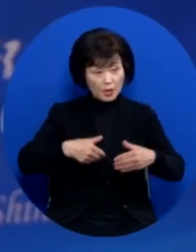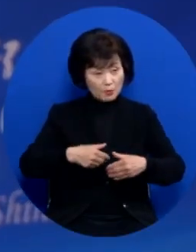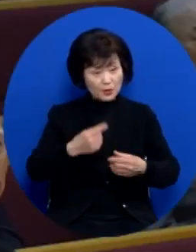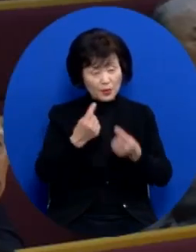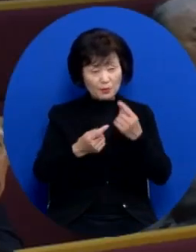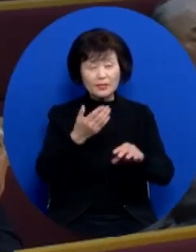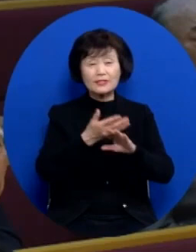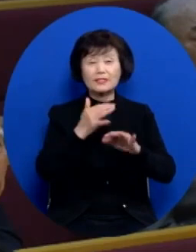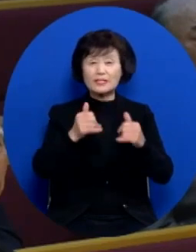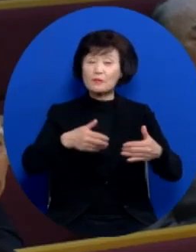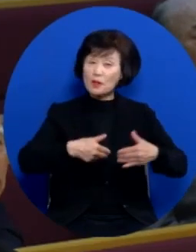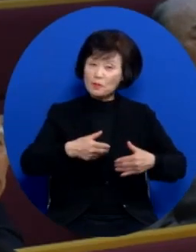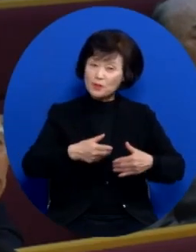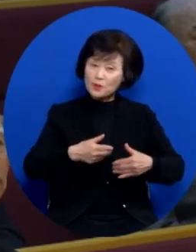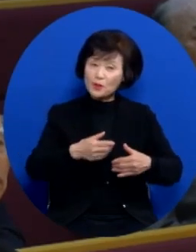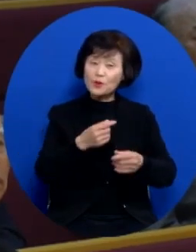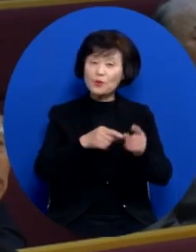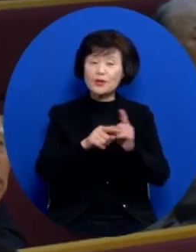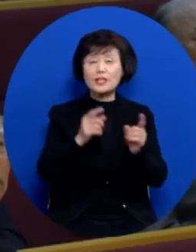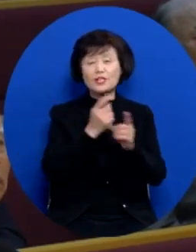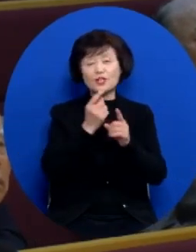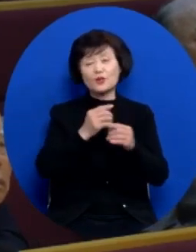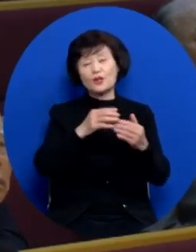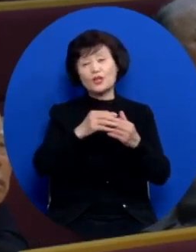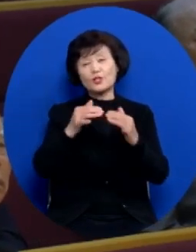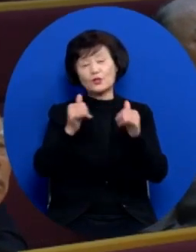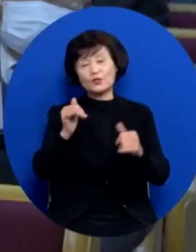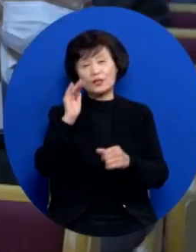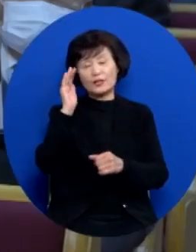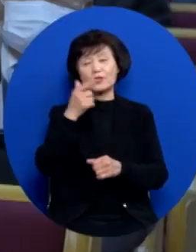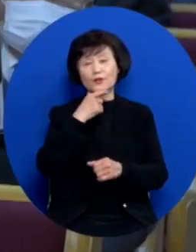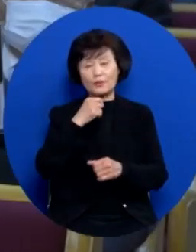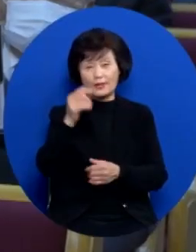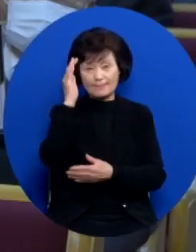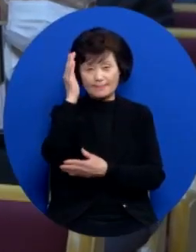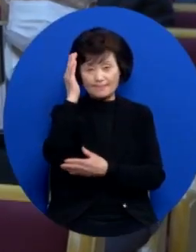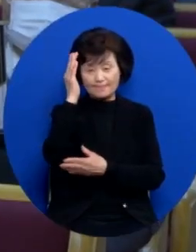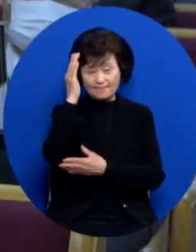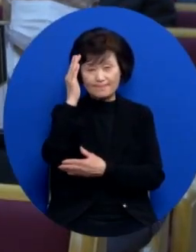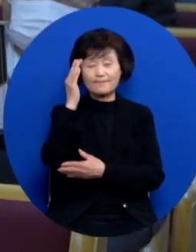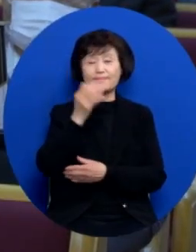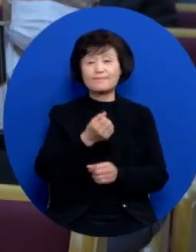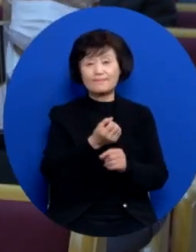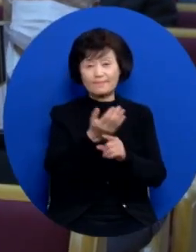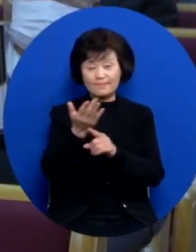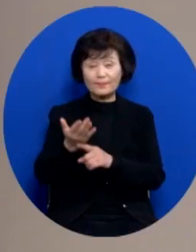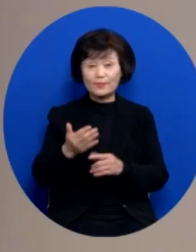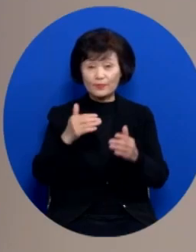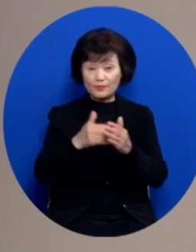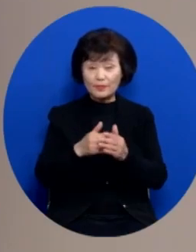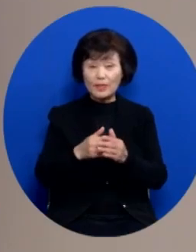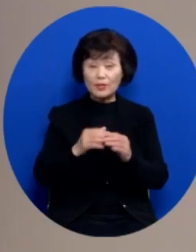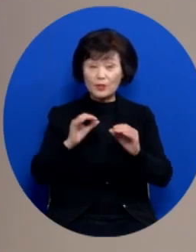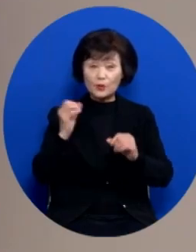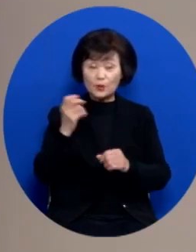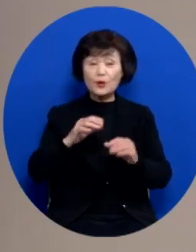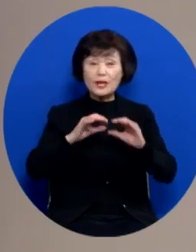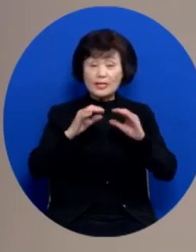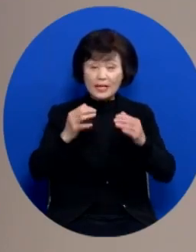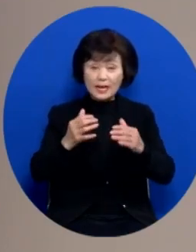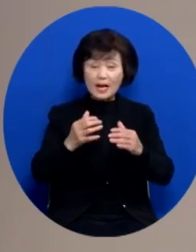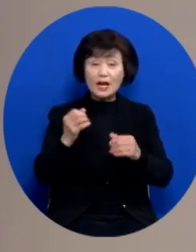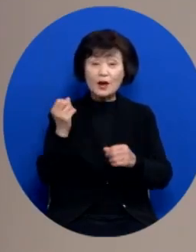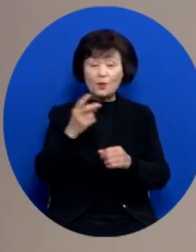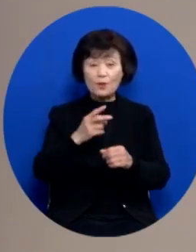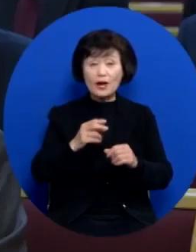필요를 생각하는 치유의 지도자가 되길 바란다라고 말씀을 전했습니다. 2부 기도회에서는 국가안보와 평화통일, 경남